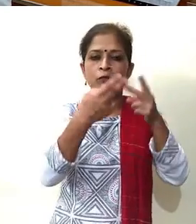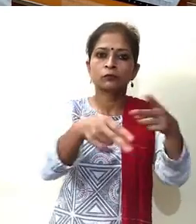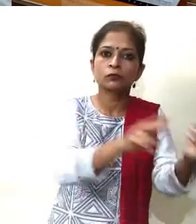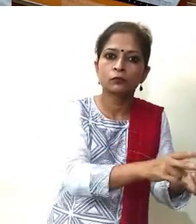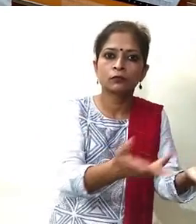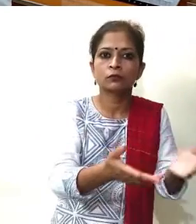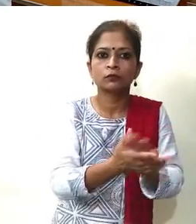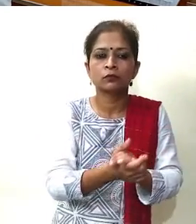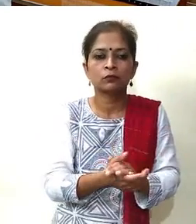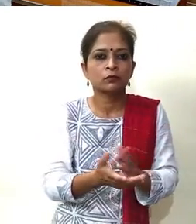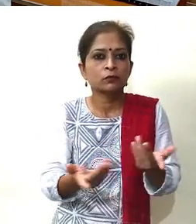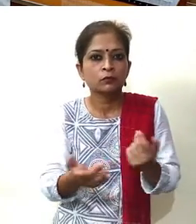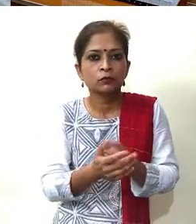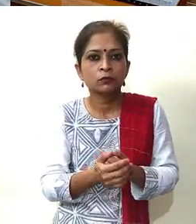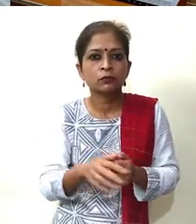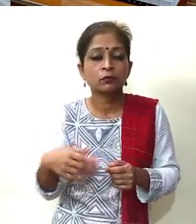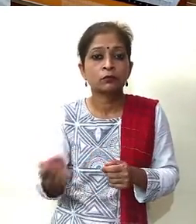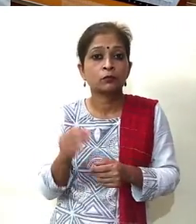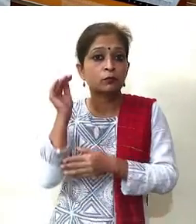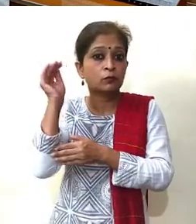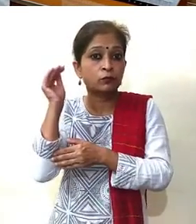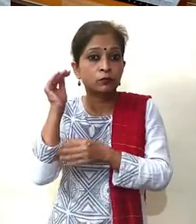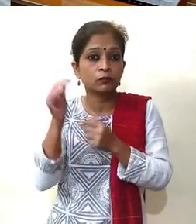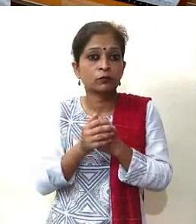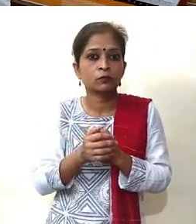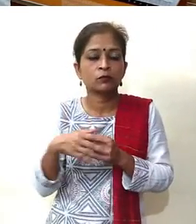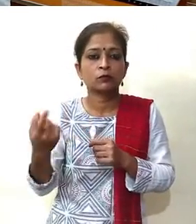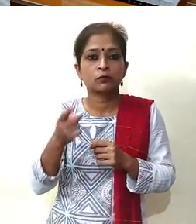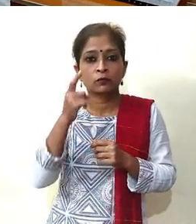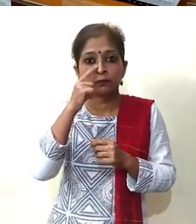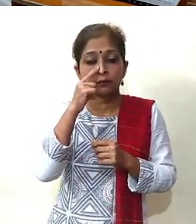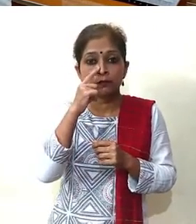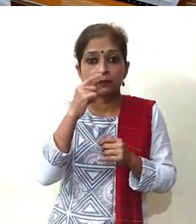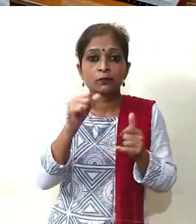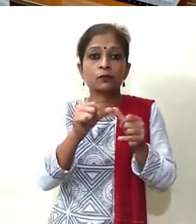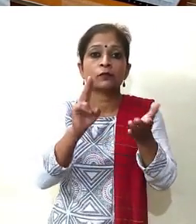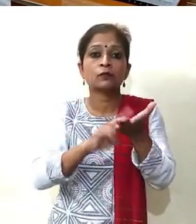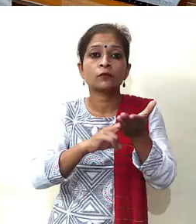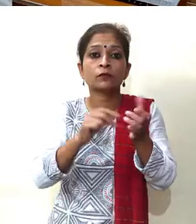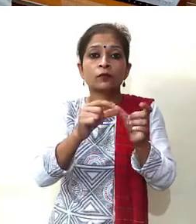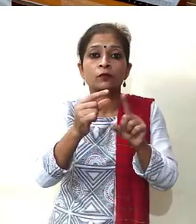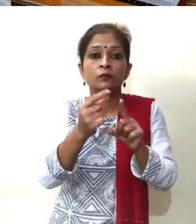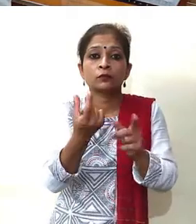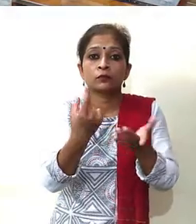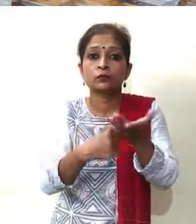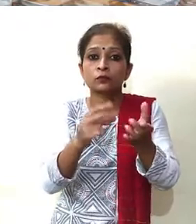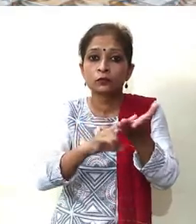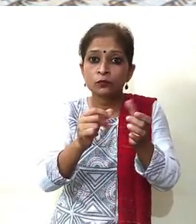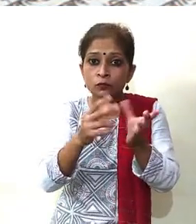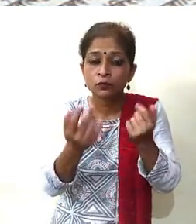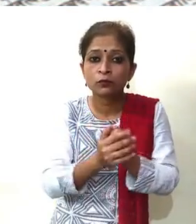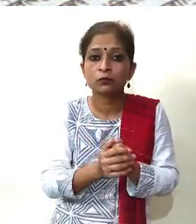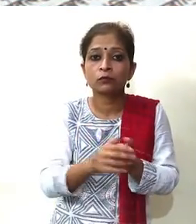है। बोलते हैं कि महादेव अन्नपूर्णा मां, साथ में उनके चार कुत्ते जो कि चार वेदों के प्रतीक